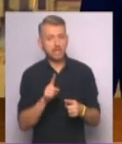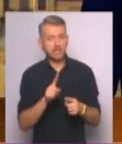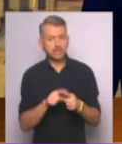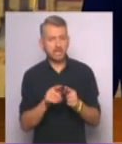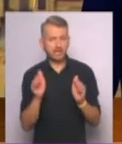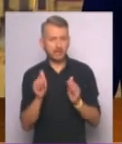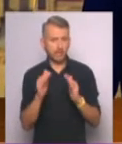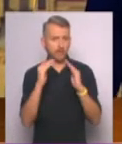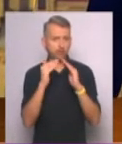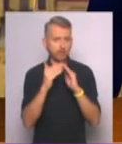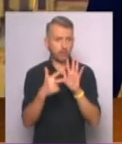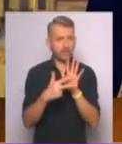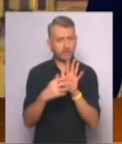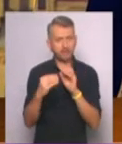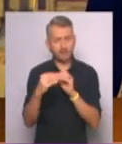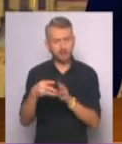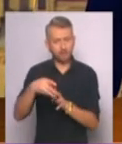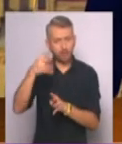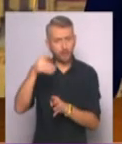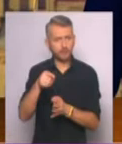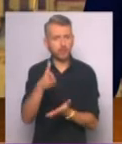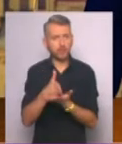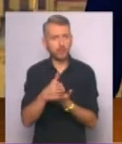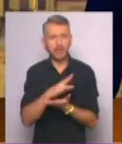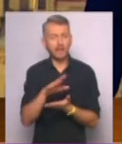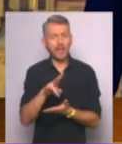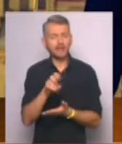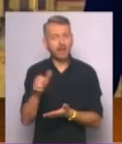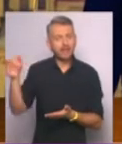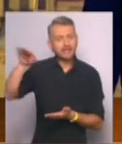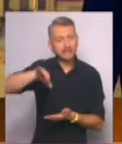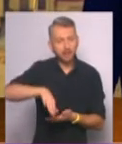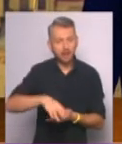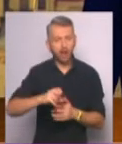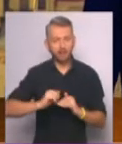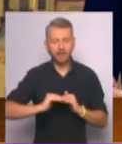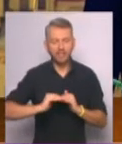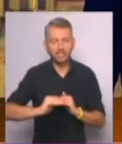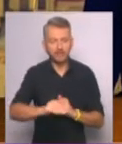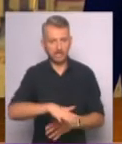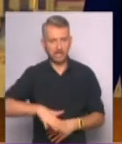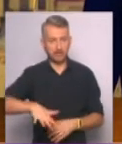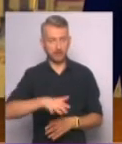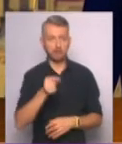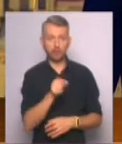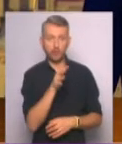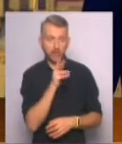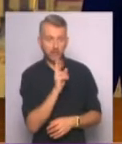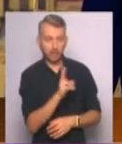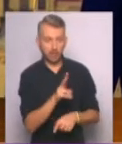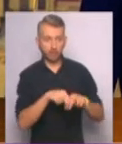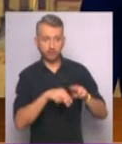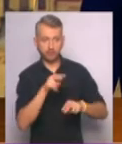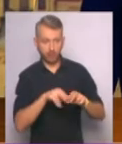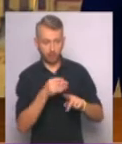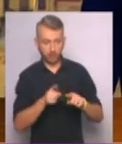невеликий будинок 8-10 поверхів, який розміщений не на схилі, а на рівній ділянці. В той час, як будівництво, про